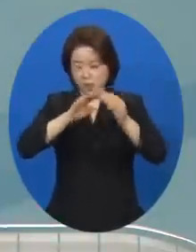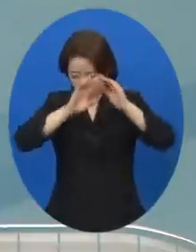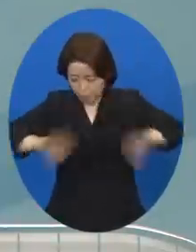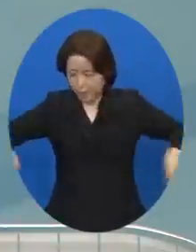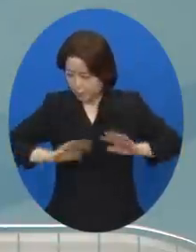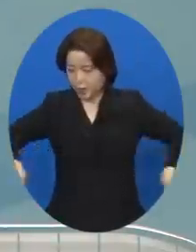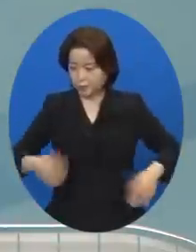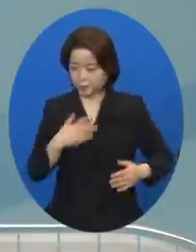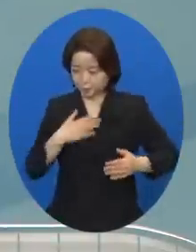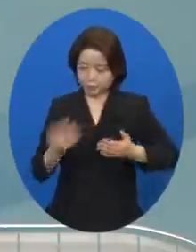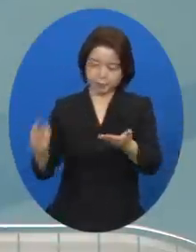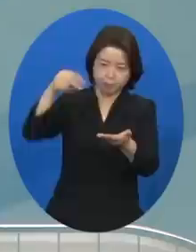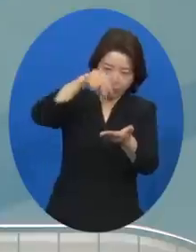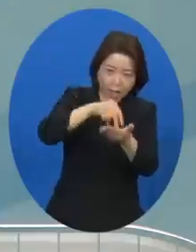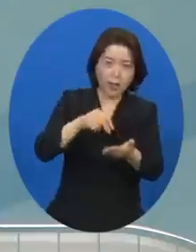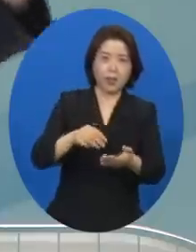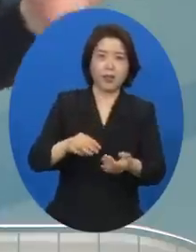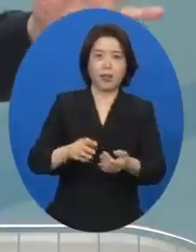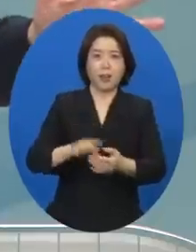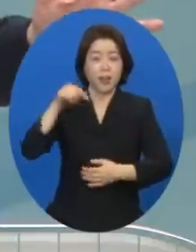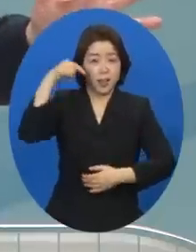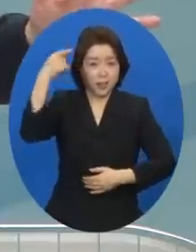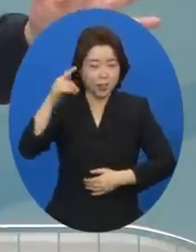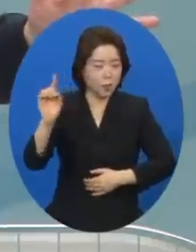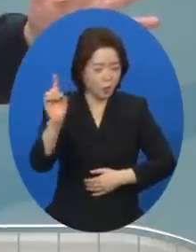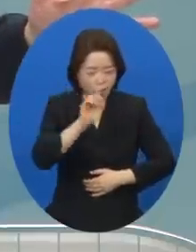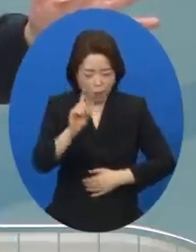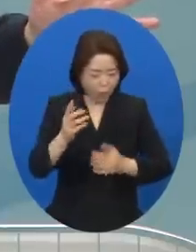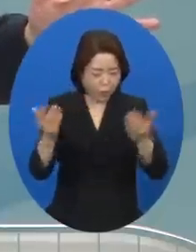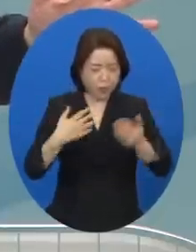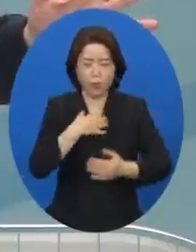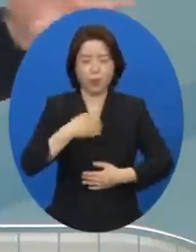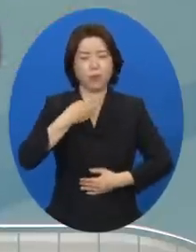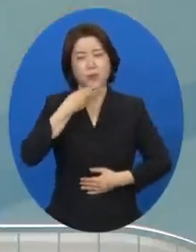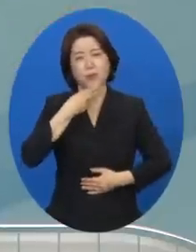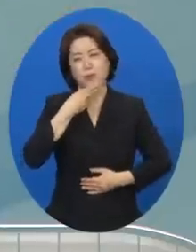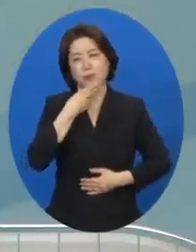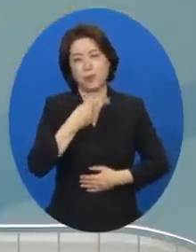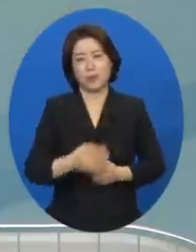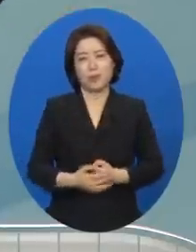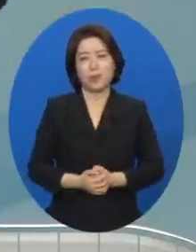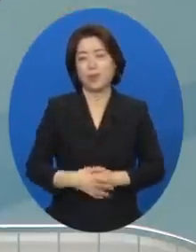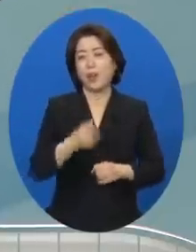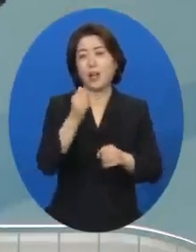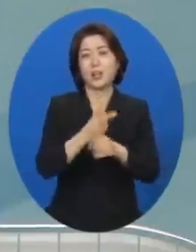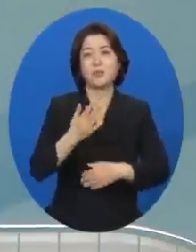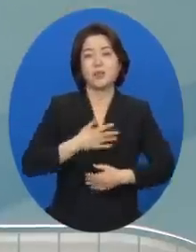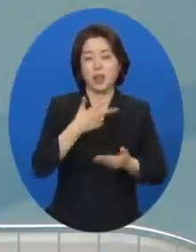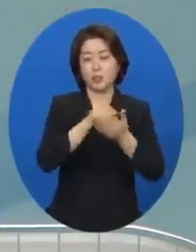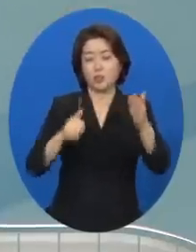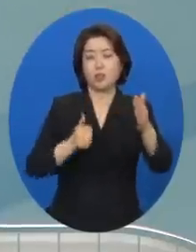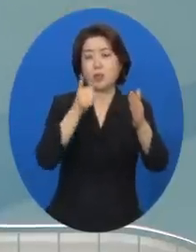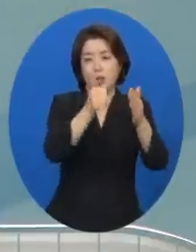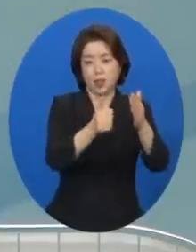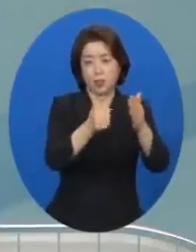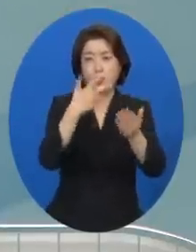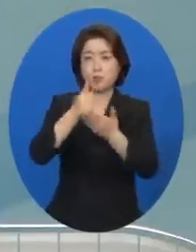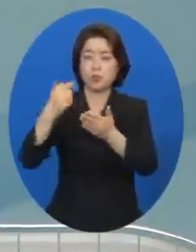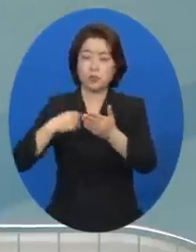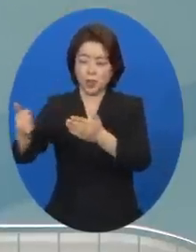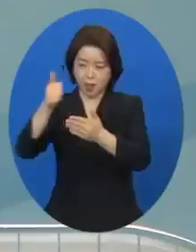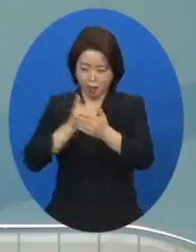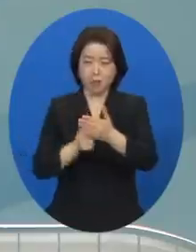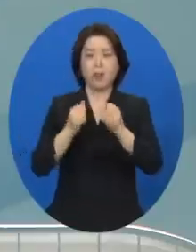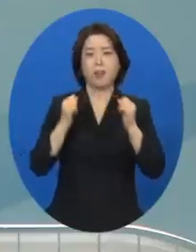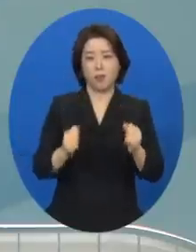다음부터는 어떤 일로도 염려 하지 않기로 했습니다 이미 나는 주님 안에 그 주님은 내 아니고 하십니까